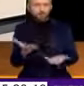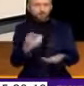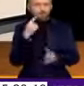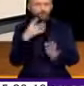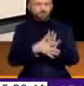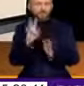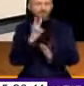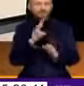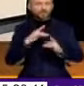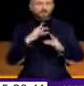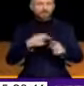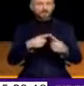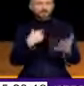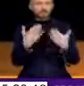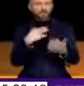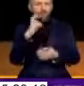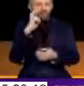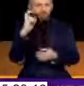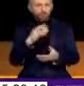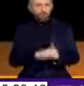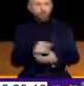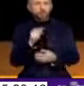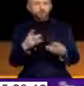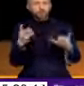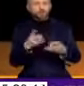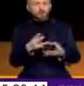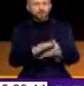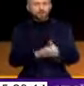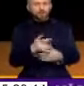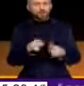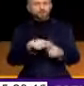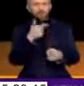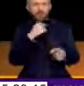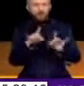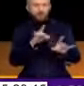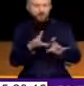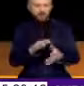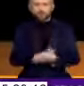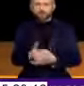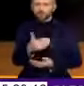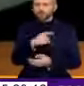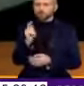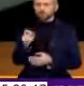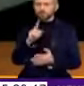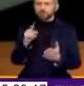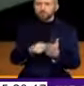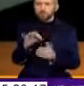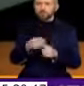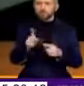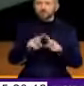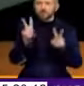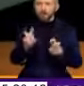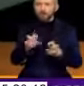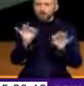розумієте, релігійні свята – це спілкування з Богом. Так, от, пане Юрію, тут треба не... дуже це хочу не піар. Вам поставити питання з приводу цієї теми, до